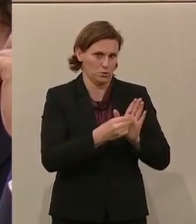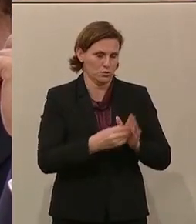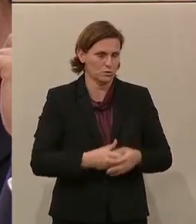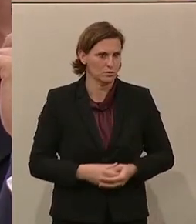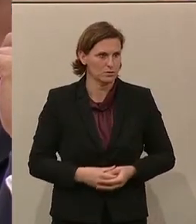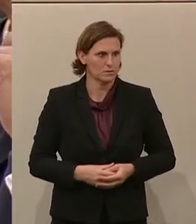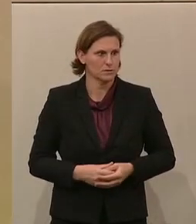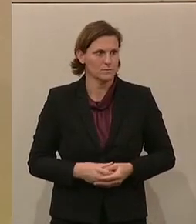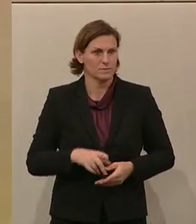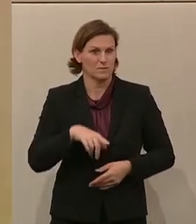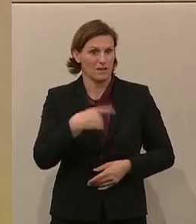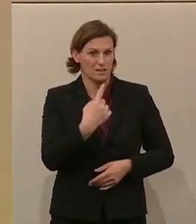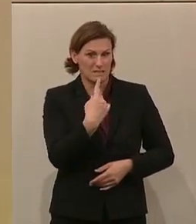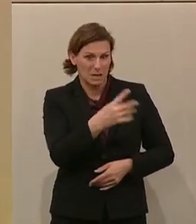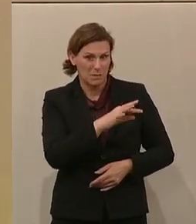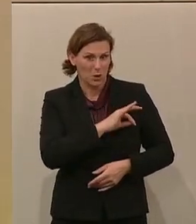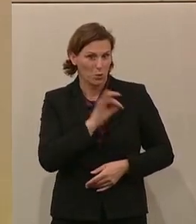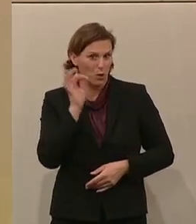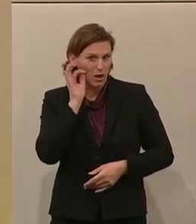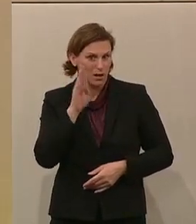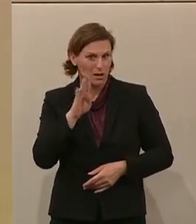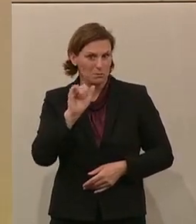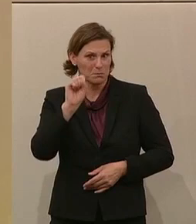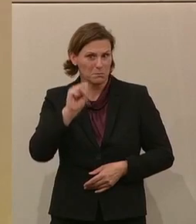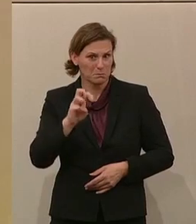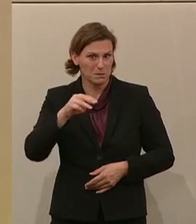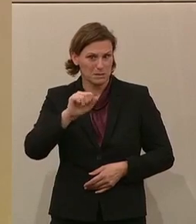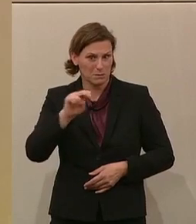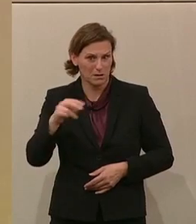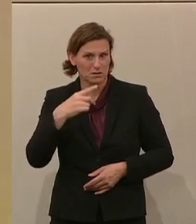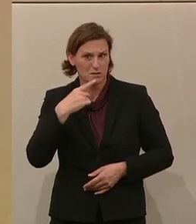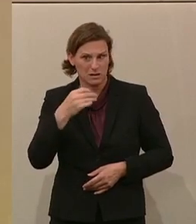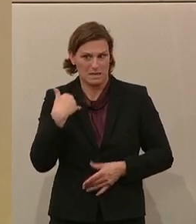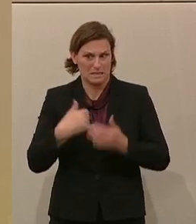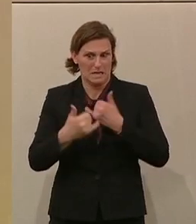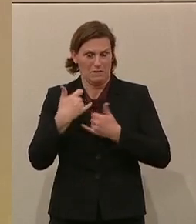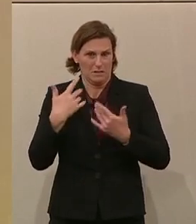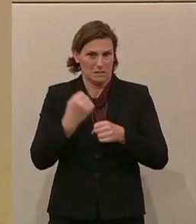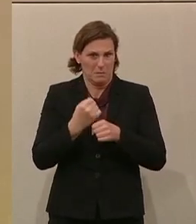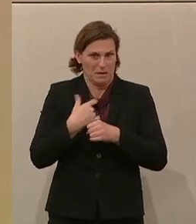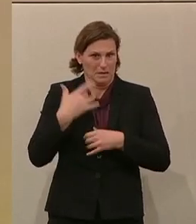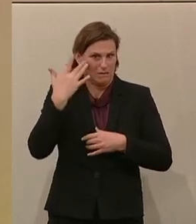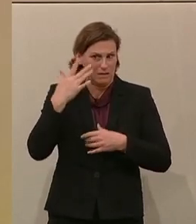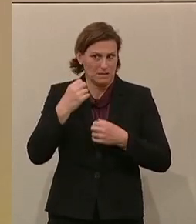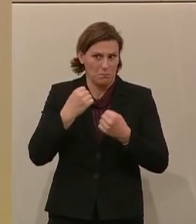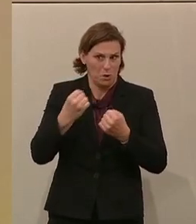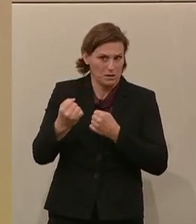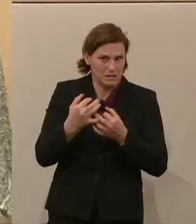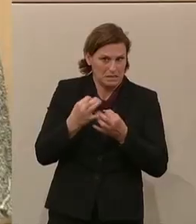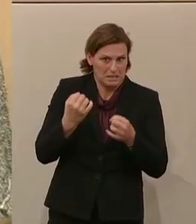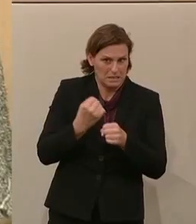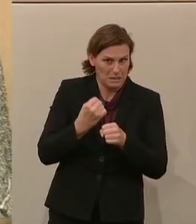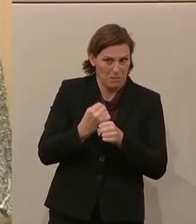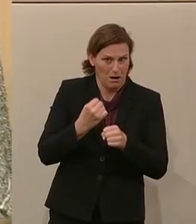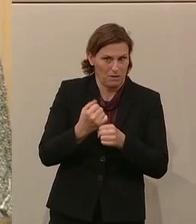Wenn Sie dann, Frau Kollegin Wissmann, behaupten, und ich weiß nicht, was Sie die letzten paar Jahre gemacht haben, wahrscheinlich nicht Politik verfolgt, da dürften Sie erst vor ein paar